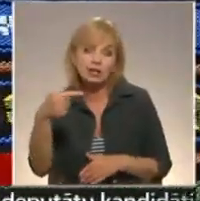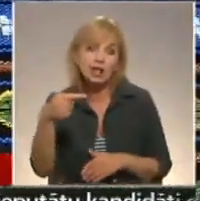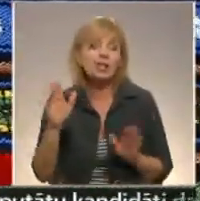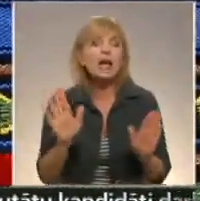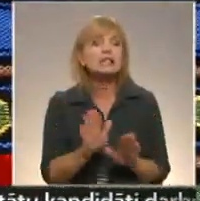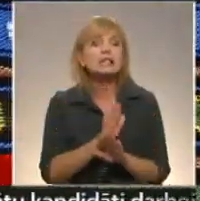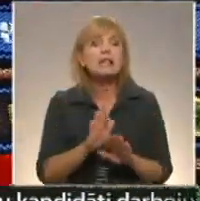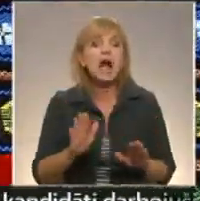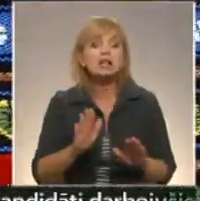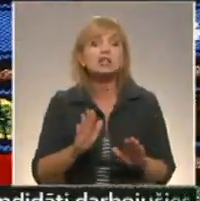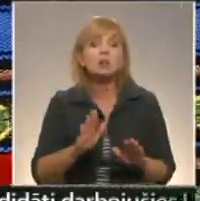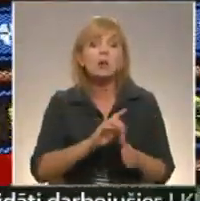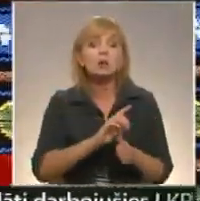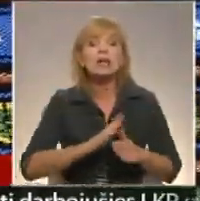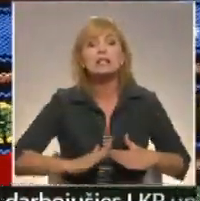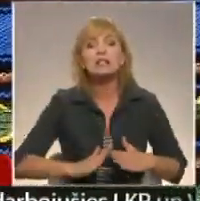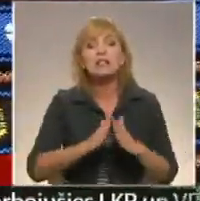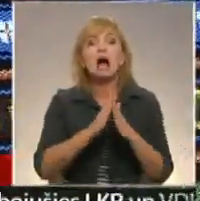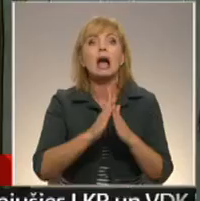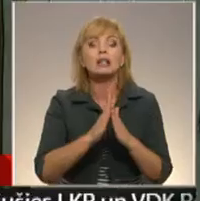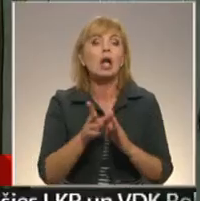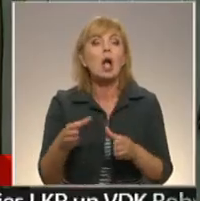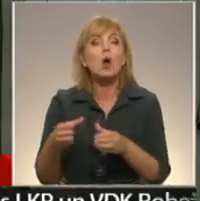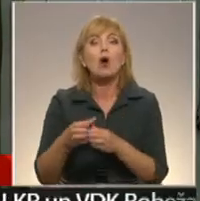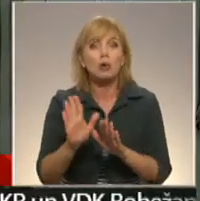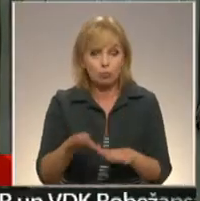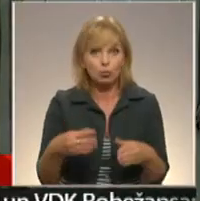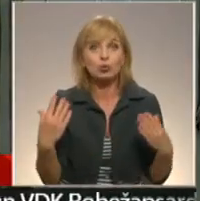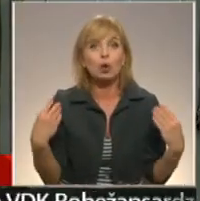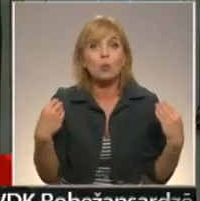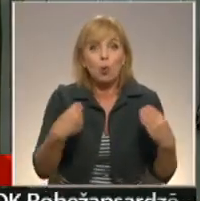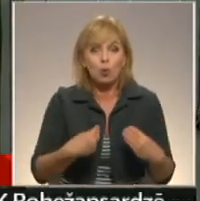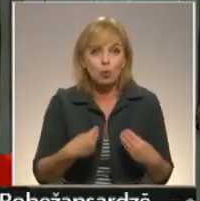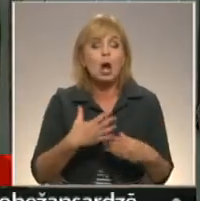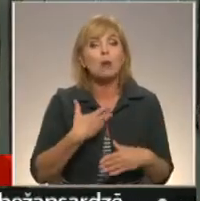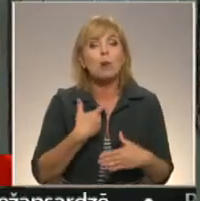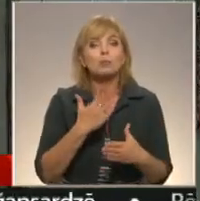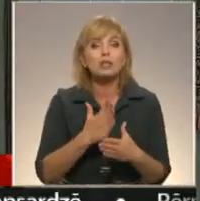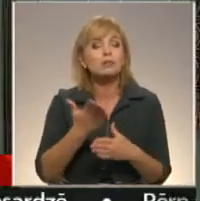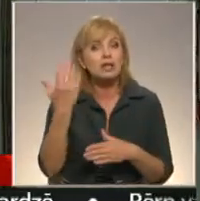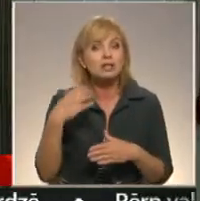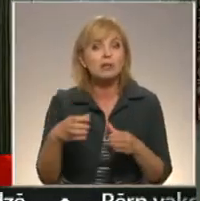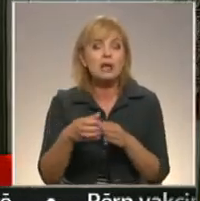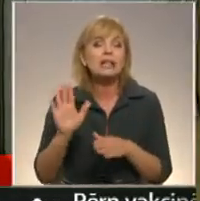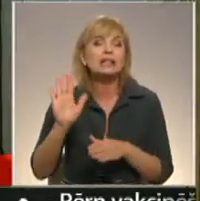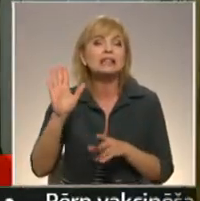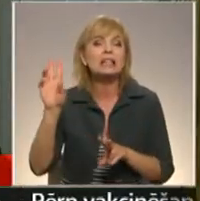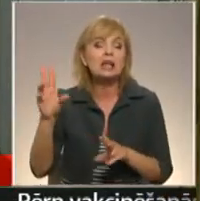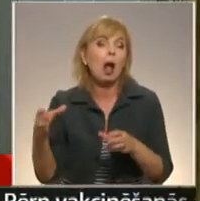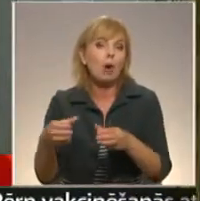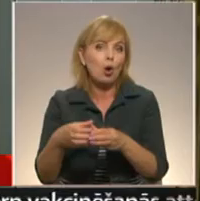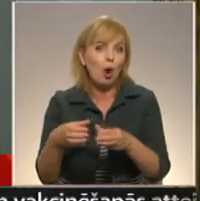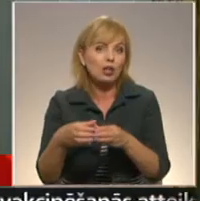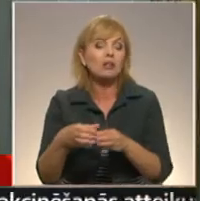tad sanāks, kad kādam kolektīvam jau šis tērps būs mugurā? Jā, jau ir. Mūsu senioru kolektīvam Sidrabaine. Viņi ar to,